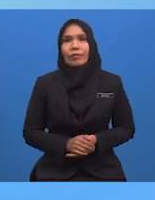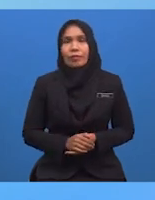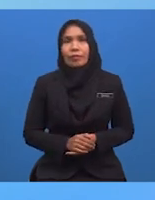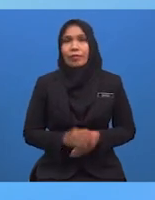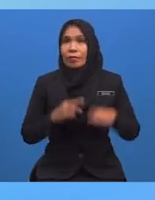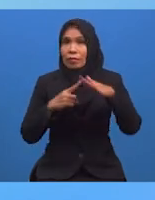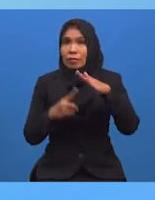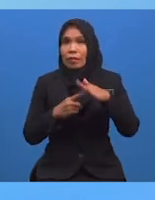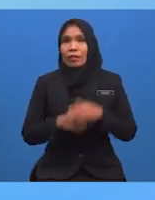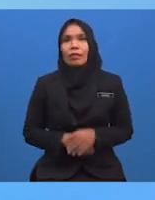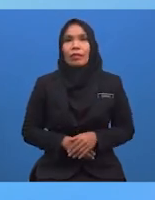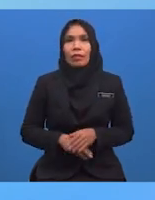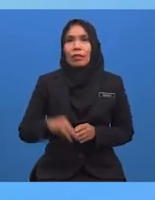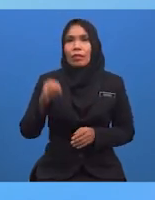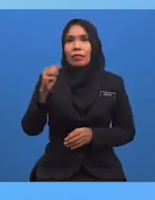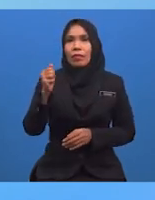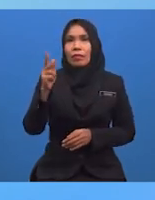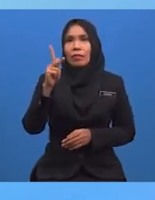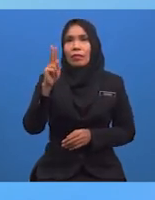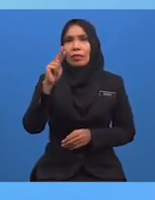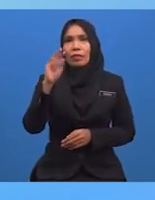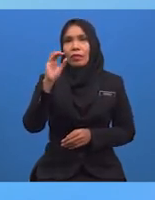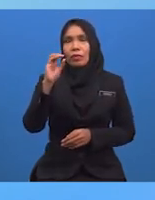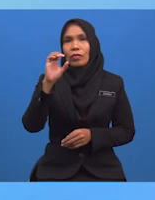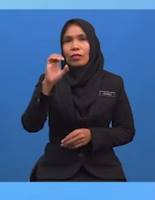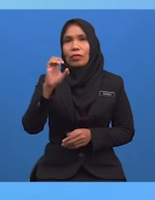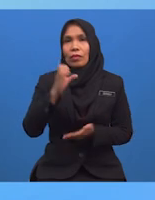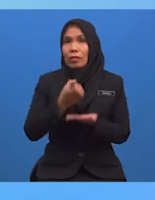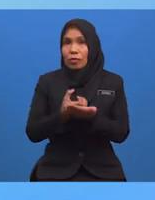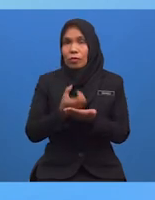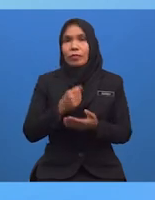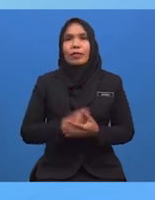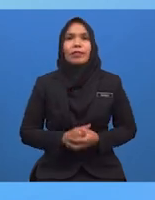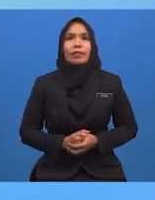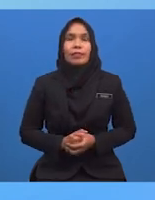makroekonomi yang kerajaan akan laksanakan untuk mengawal inflasi.